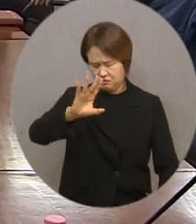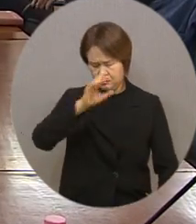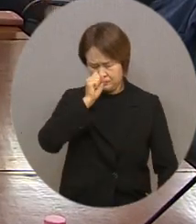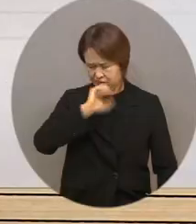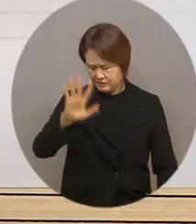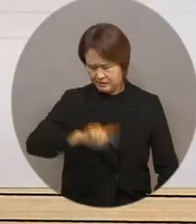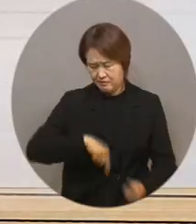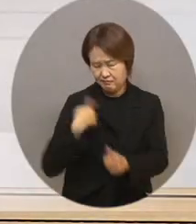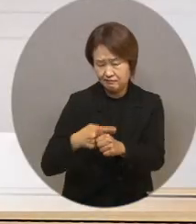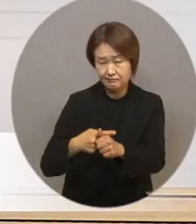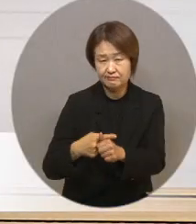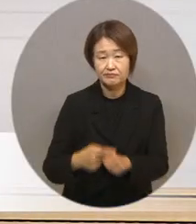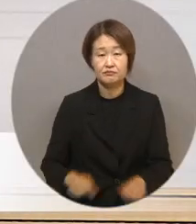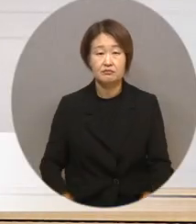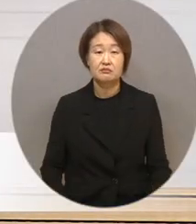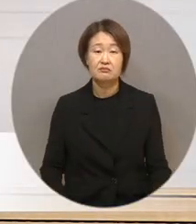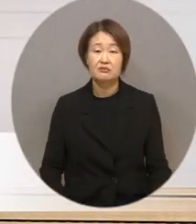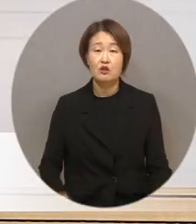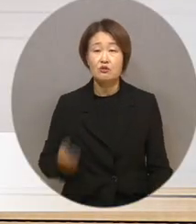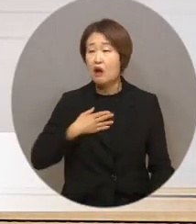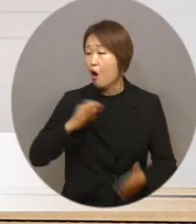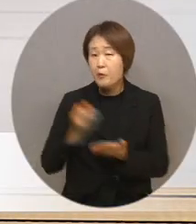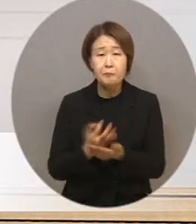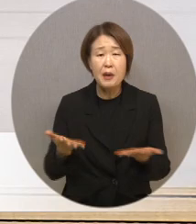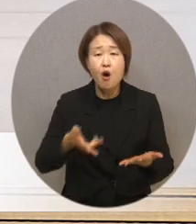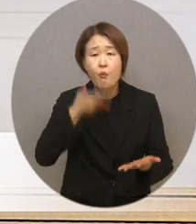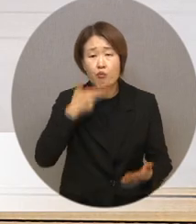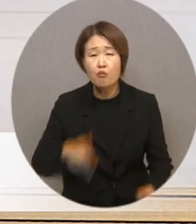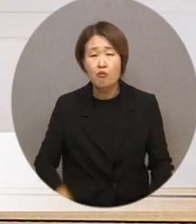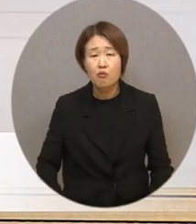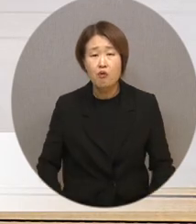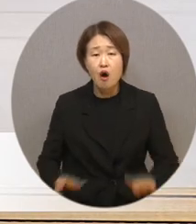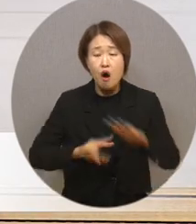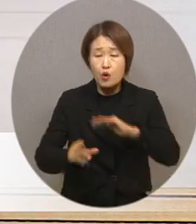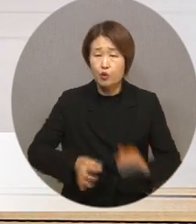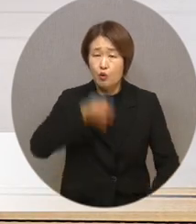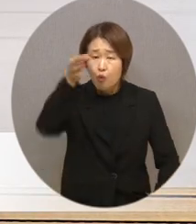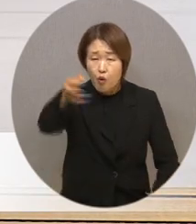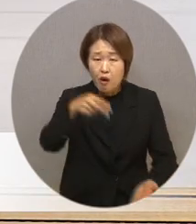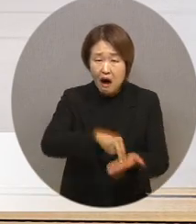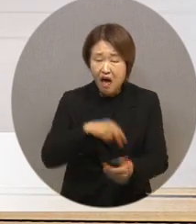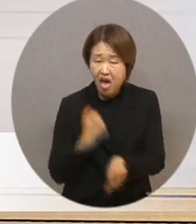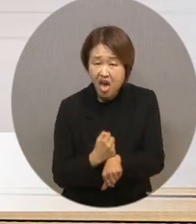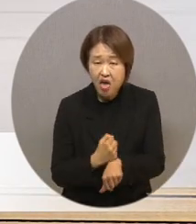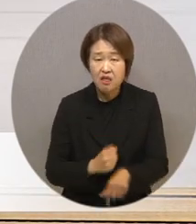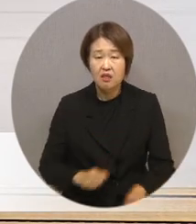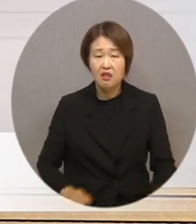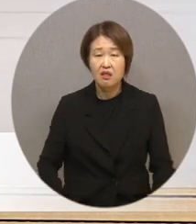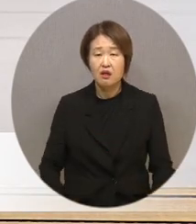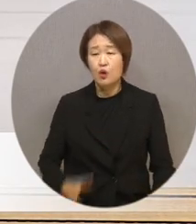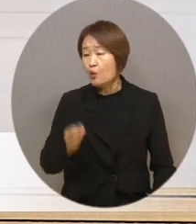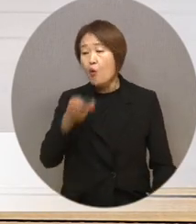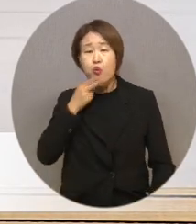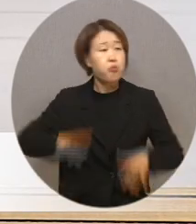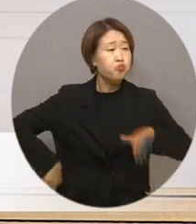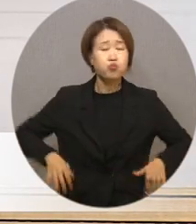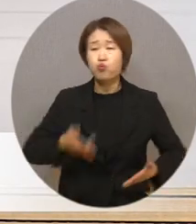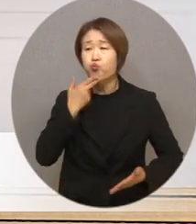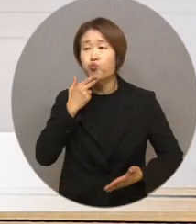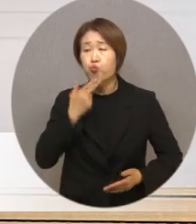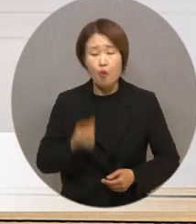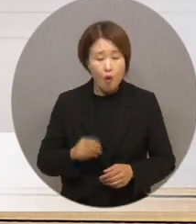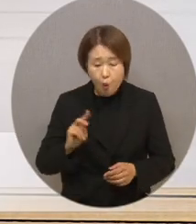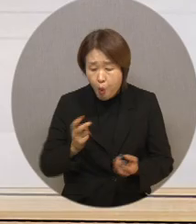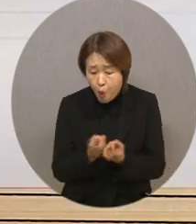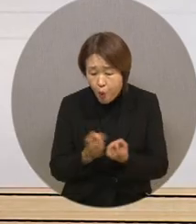표명했습니다. 출입이 없는 사람이 지하철을 돈 내고 타러 하면은 지하철 타러 가지는 않습니다. 돈이 없는데 무슨